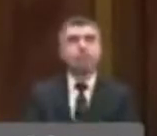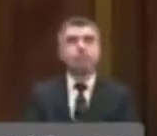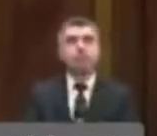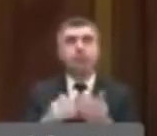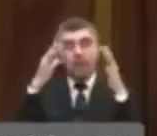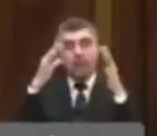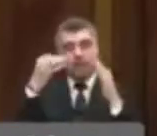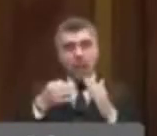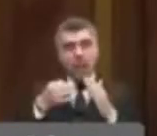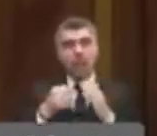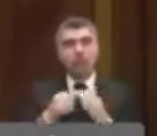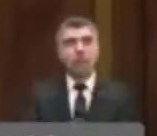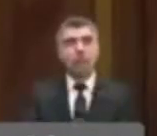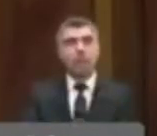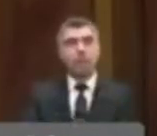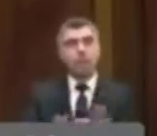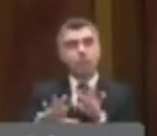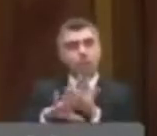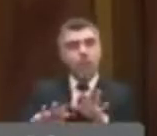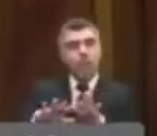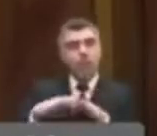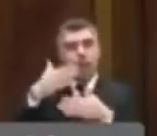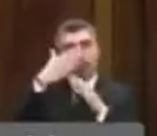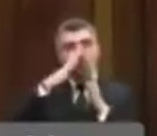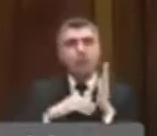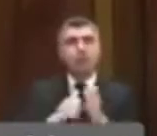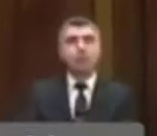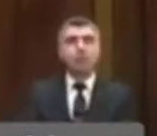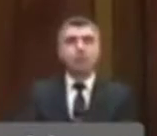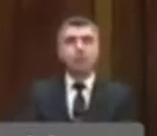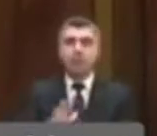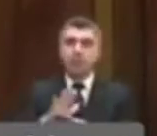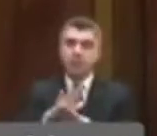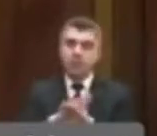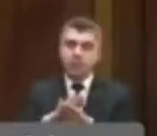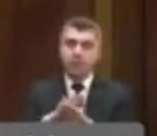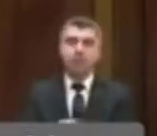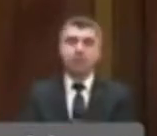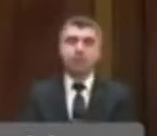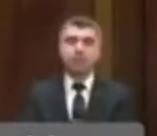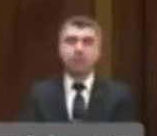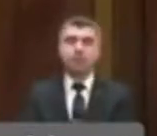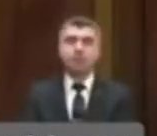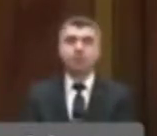الثقافه للمجتمع المغربي. وإلا سمحتوا